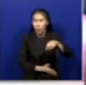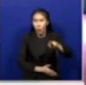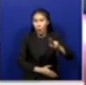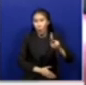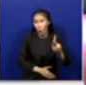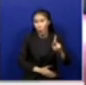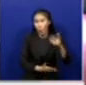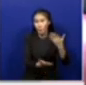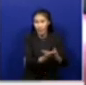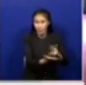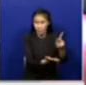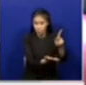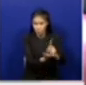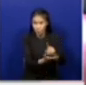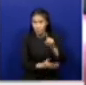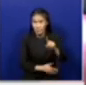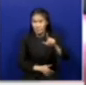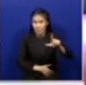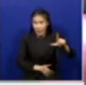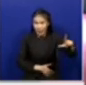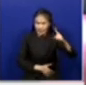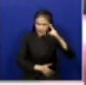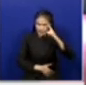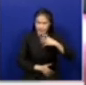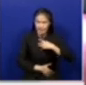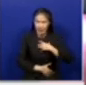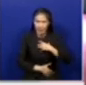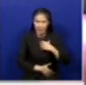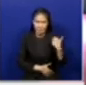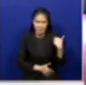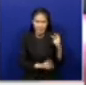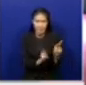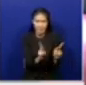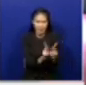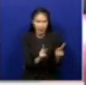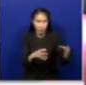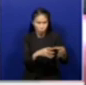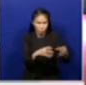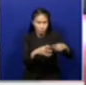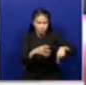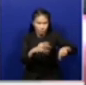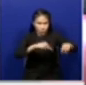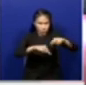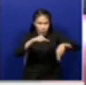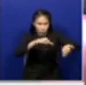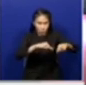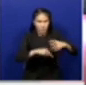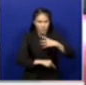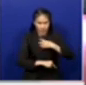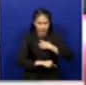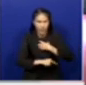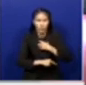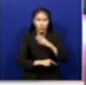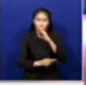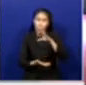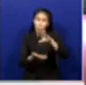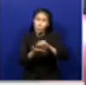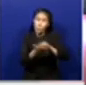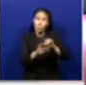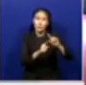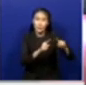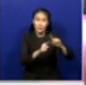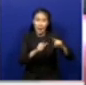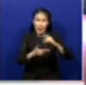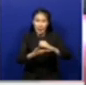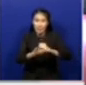เงินกู้นี้นอกจากนี้นะครับสิ่งที่เราควรจะทำก็คือเปิดข้อมูลการใช้จ่ายต่อสาธารณ